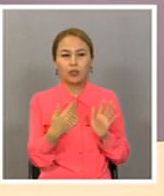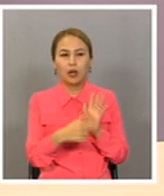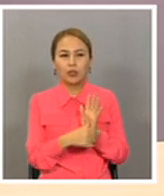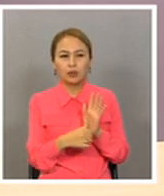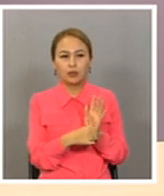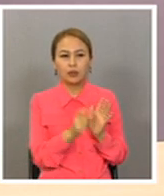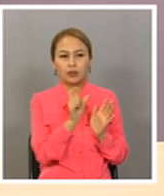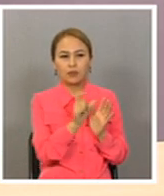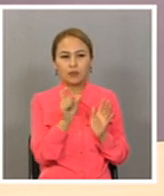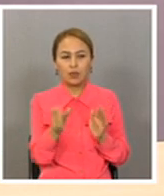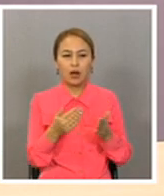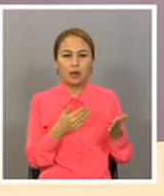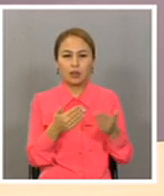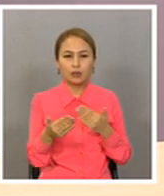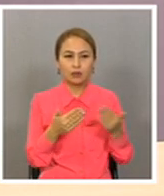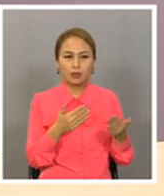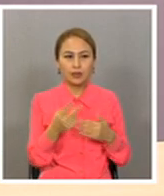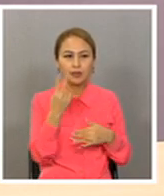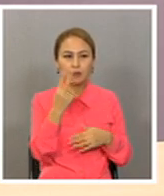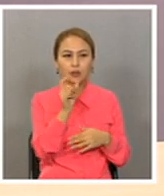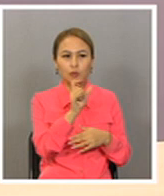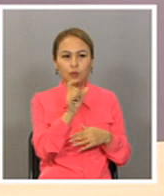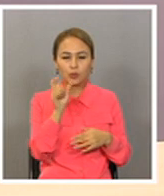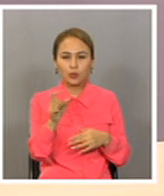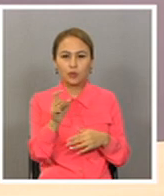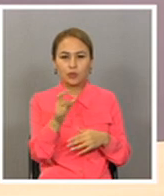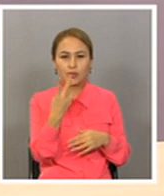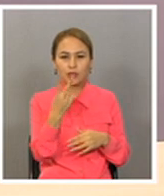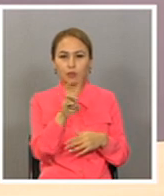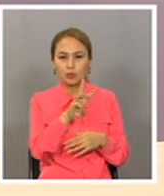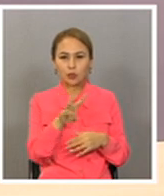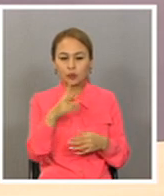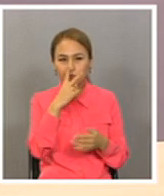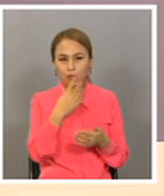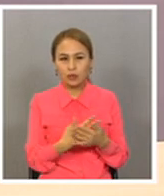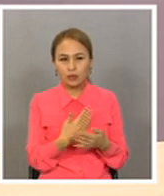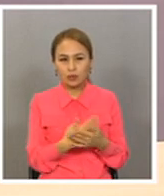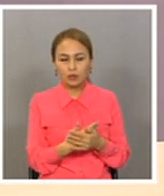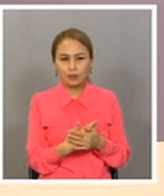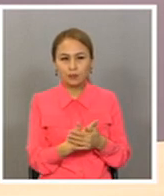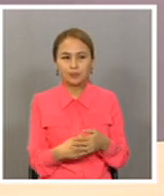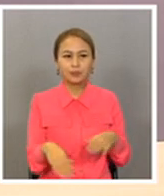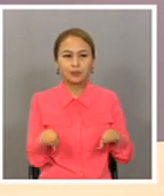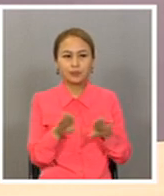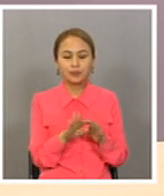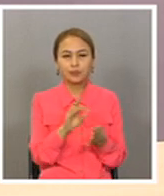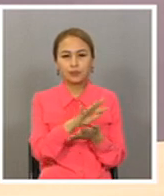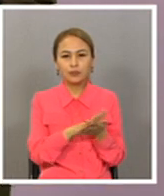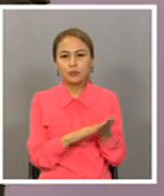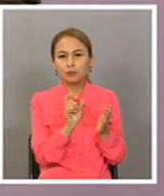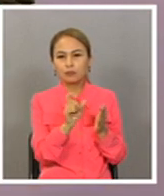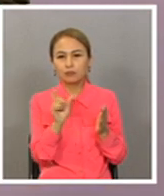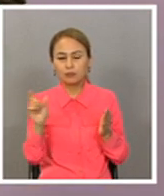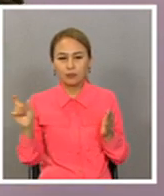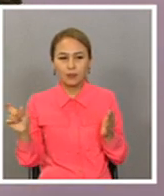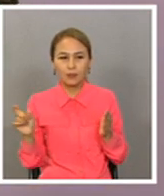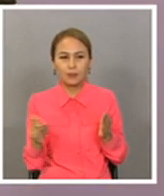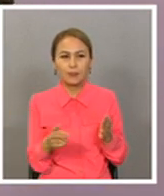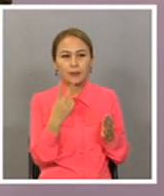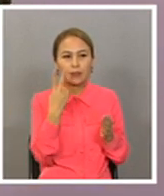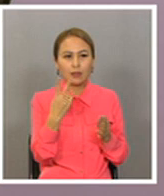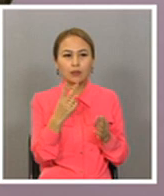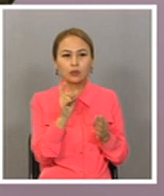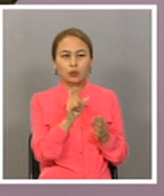цифрнын аралыгындагы 2 тор көз 2 минутту көрсөтөдү. Солай жалгасын табады. 2 тор